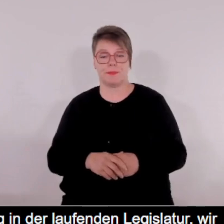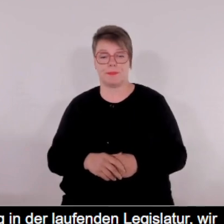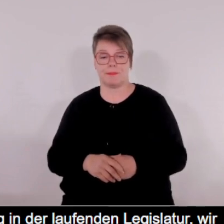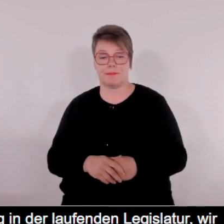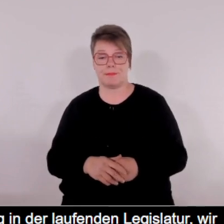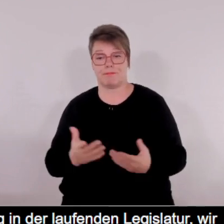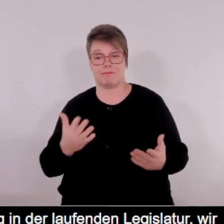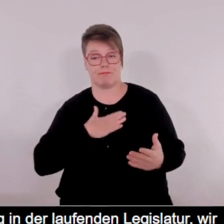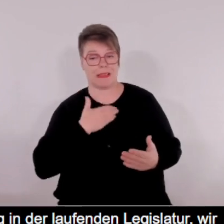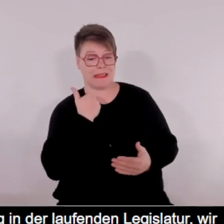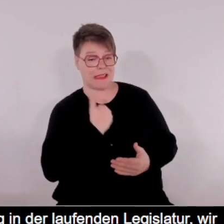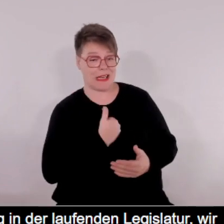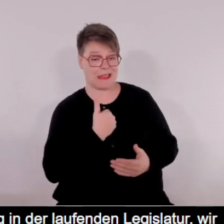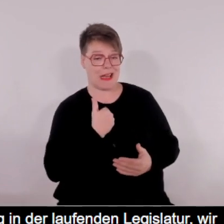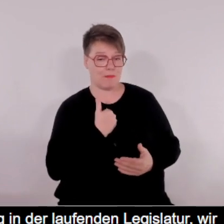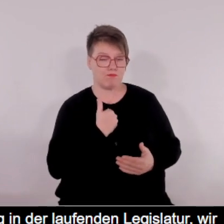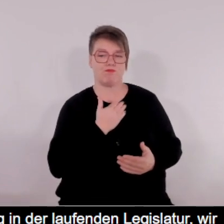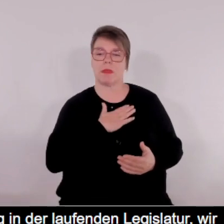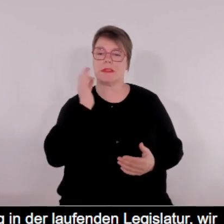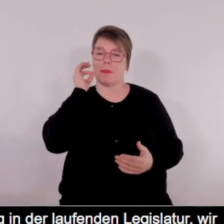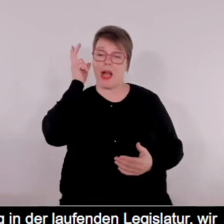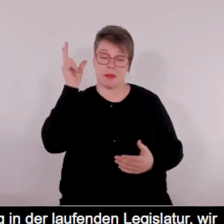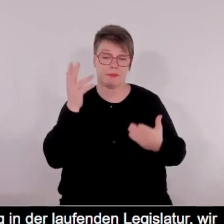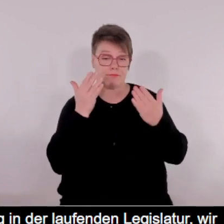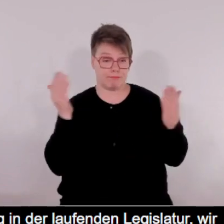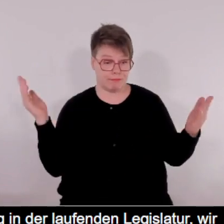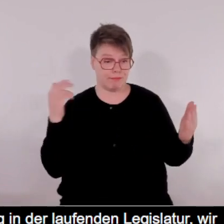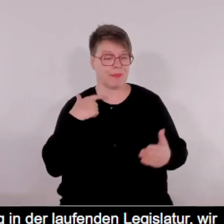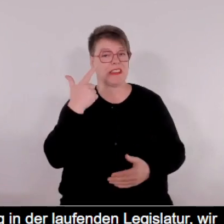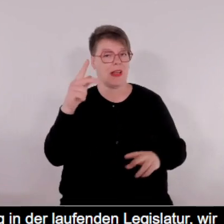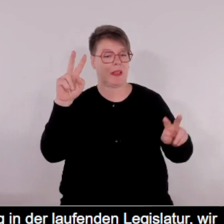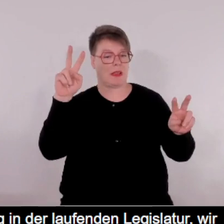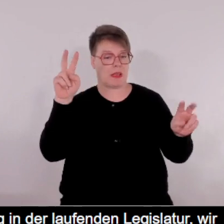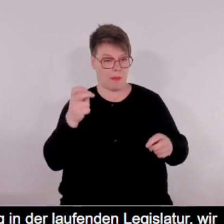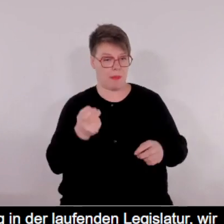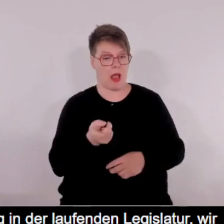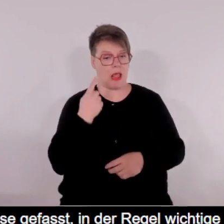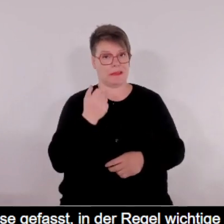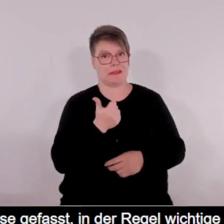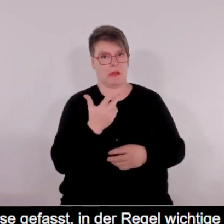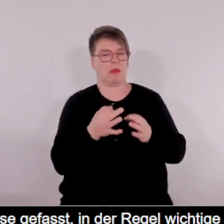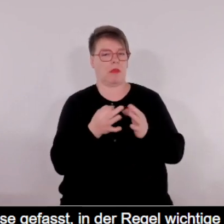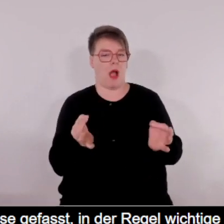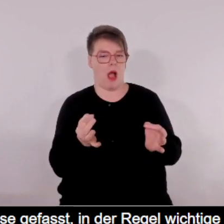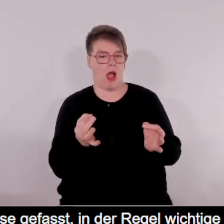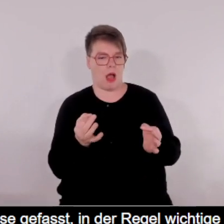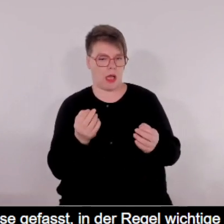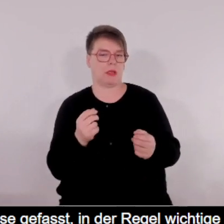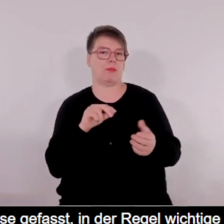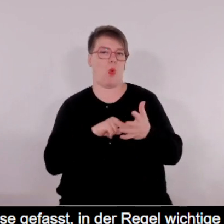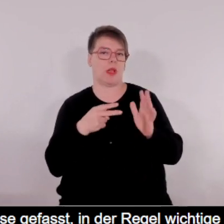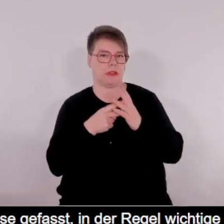politische Aufmerksamkeit gesorgt haben. Einmal das Thema des Wärmeplanungsgesetzes und auf der anderen Seite die